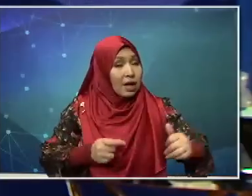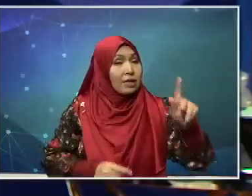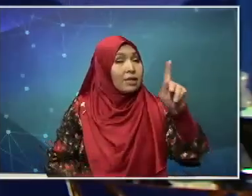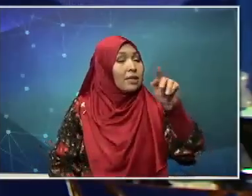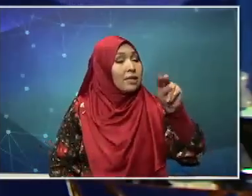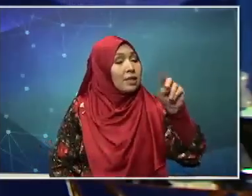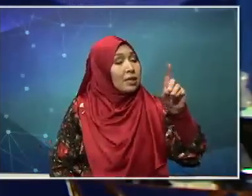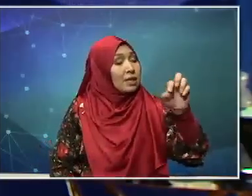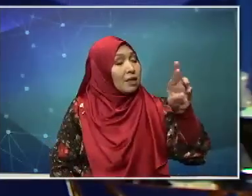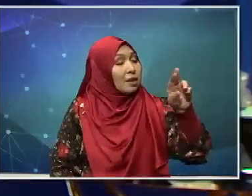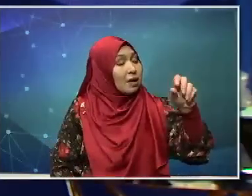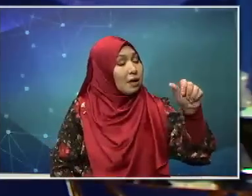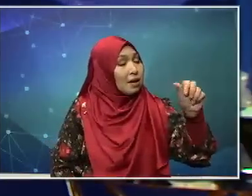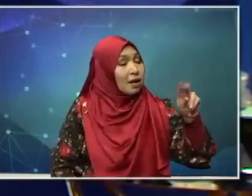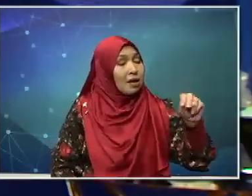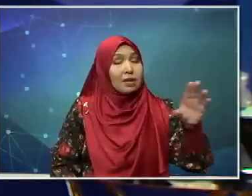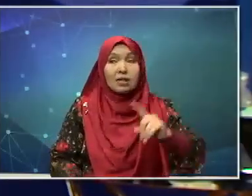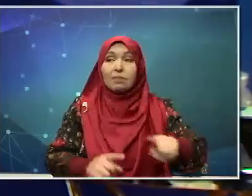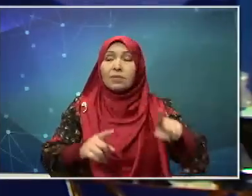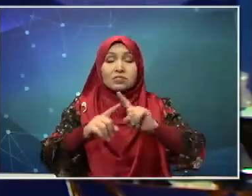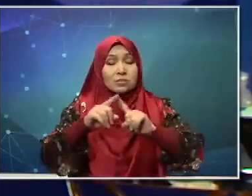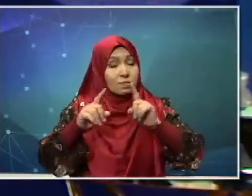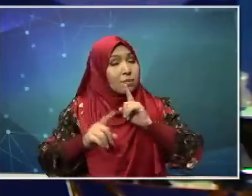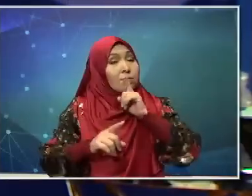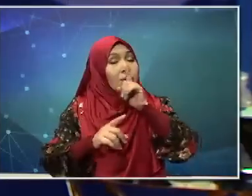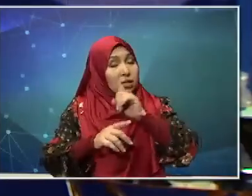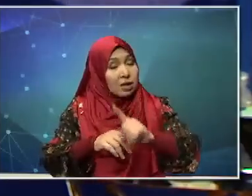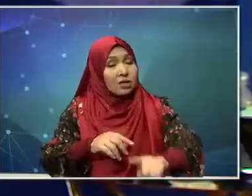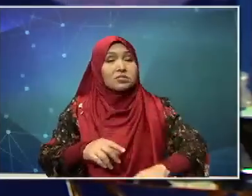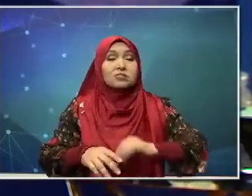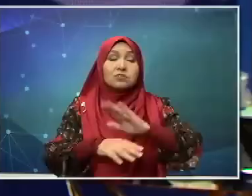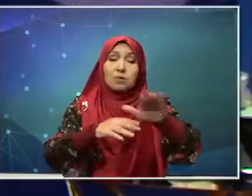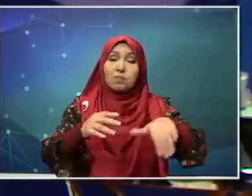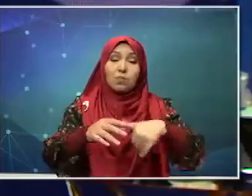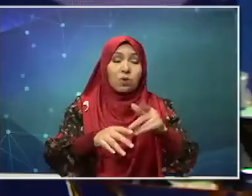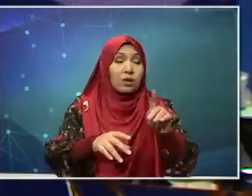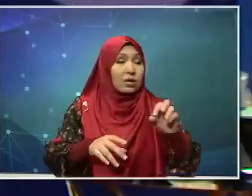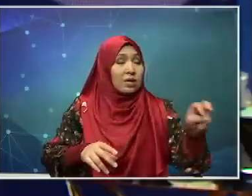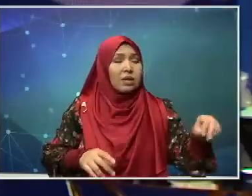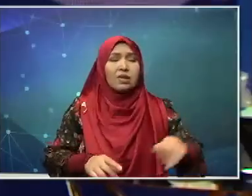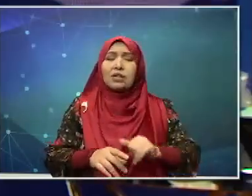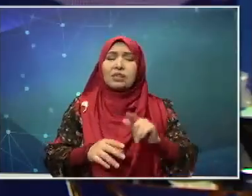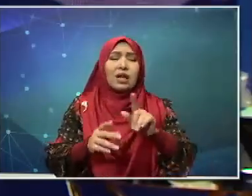kita tapi canggih isinya rujuk tapi sebenarnya semua kendala great gitu Ada